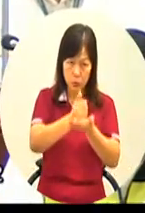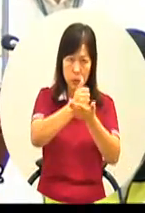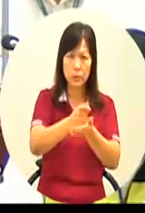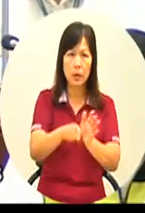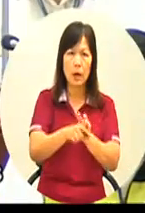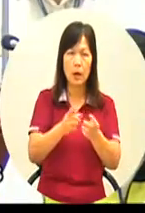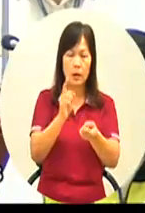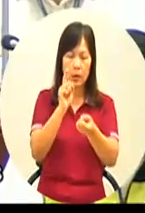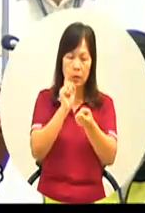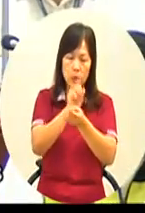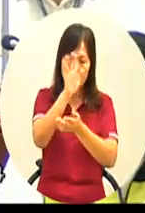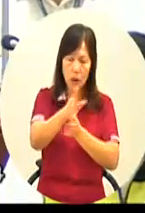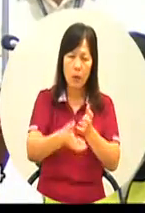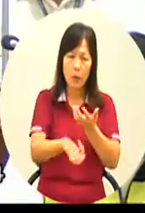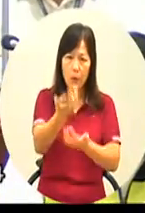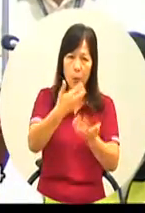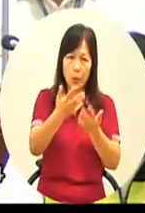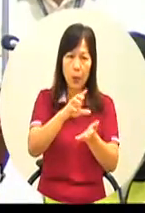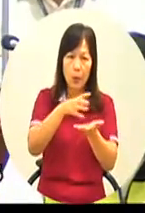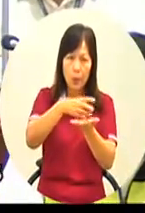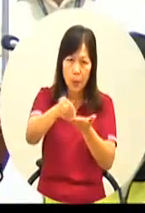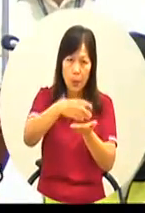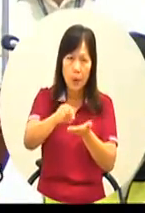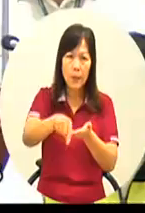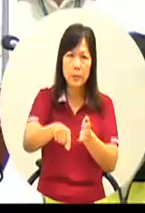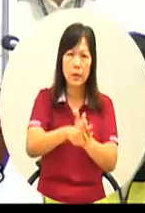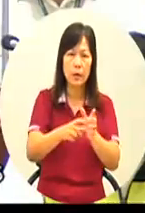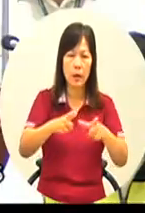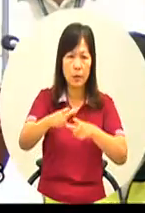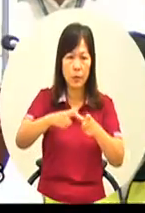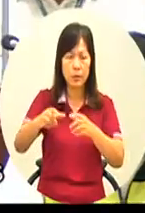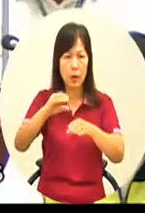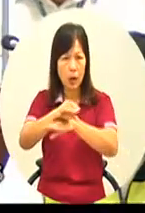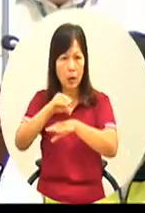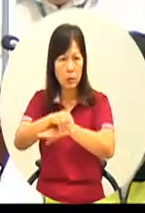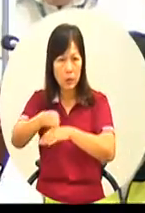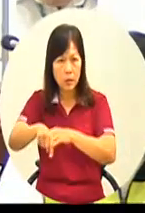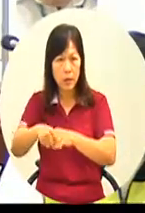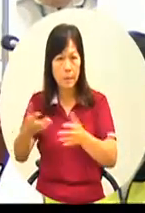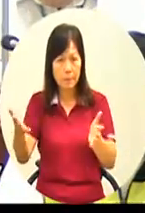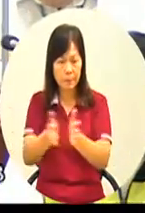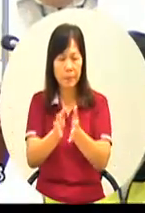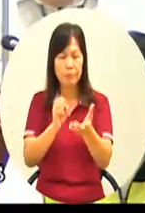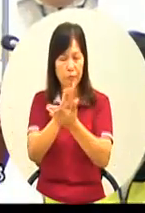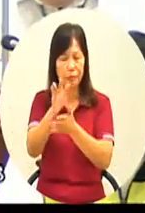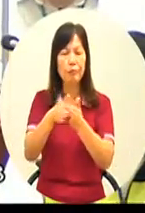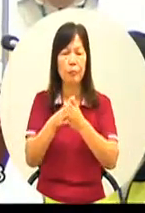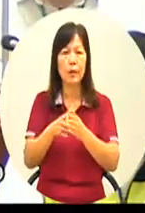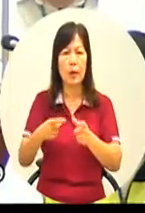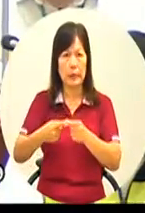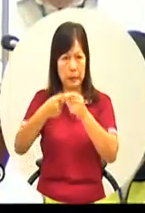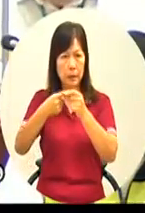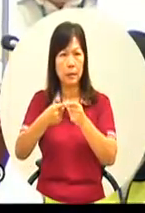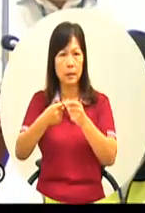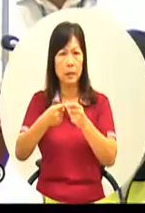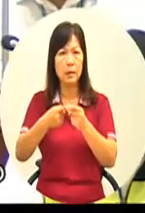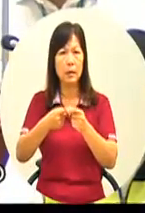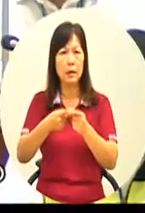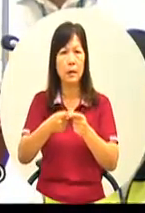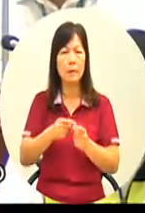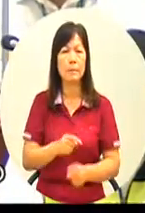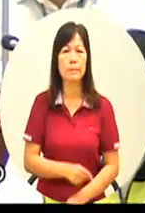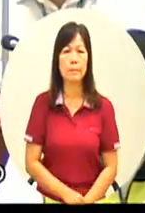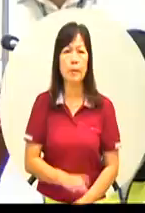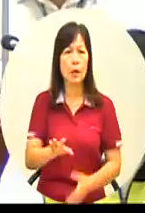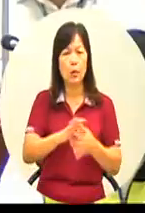环保进入啦哈，啊个即个。整个园区的交通的问题，我做一个 报告啦吼。第一个就是讲哦，这个